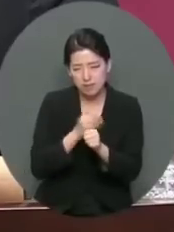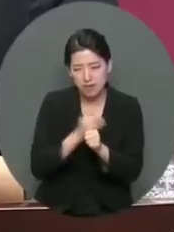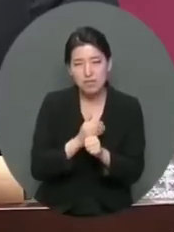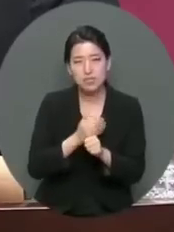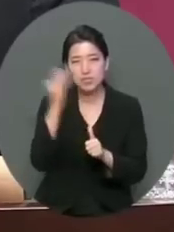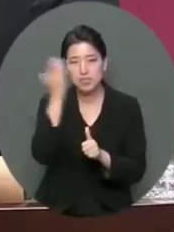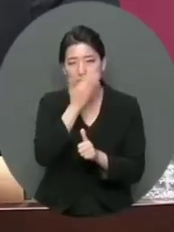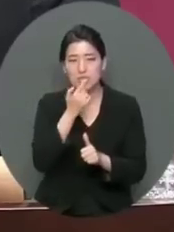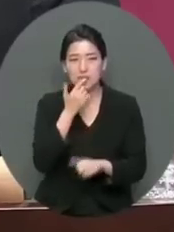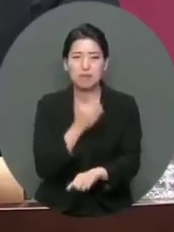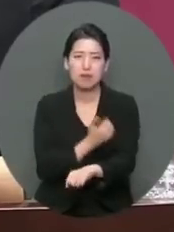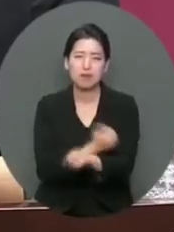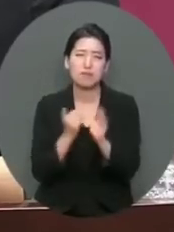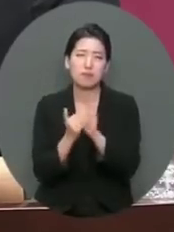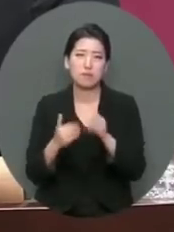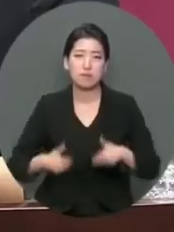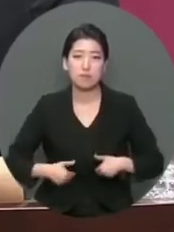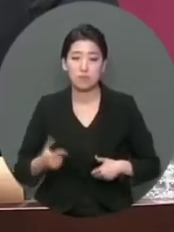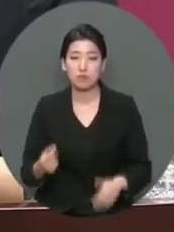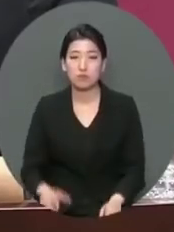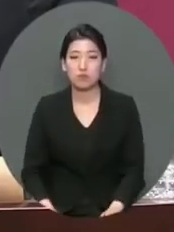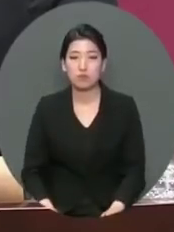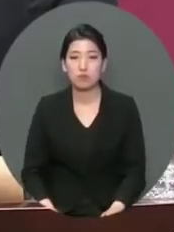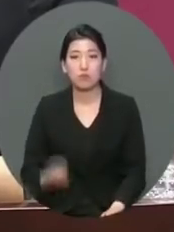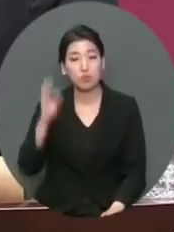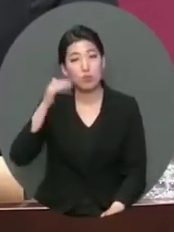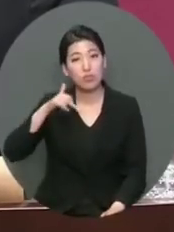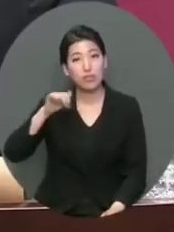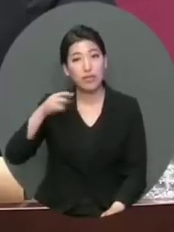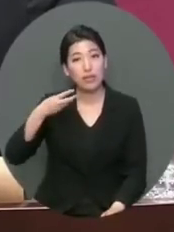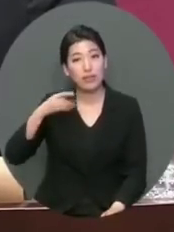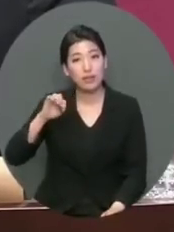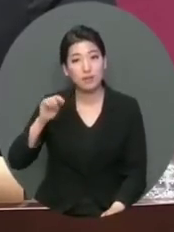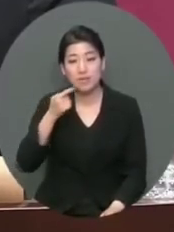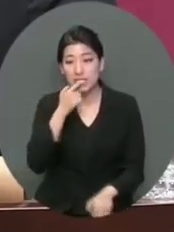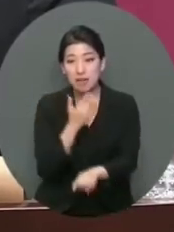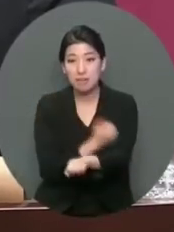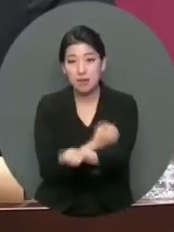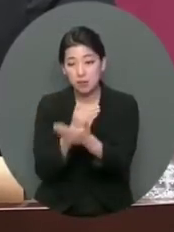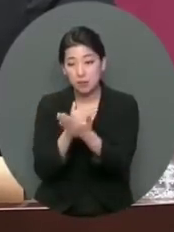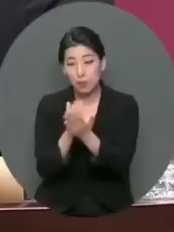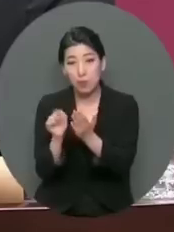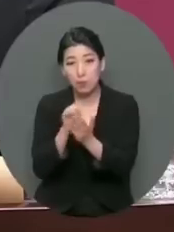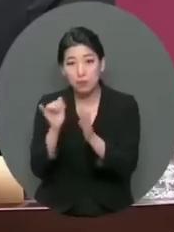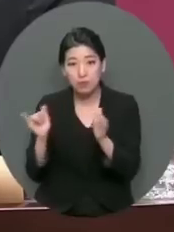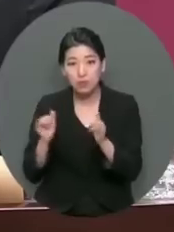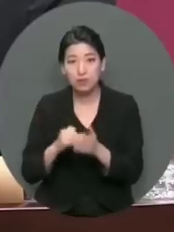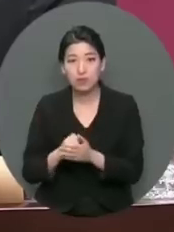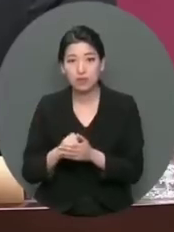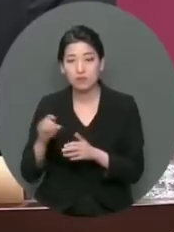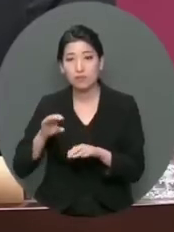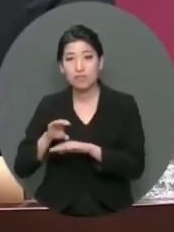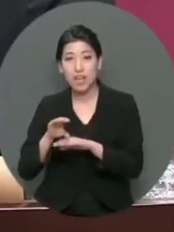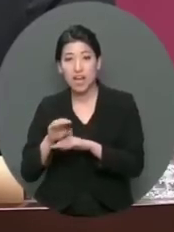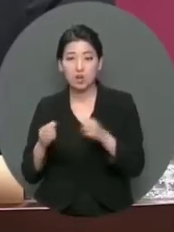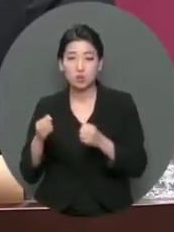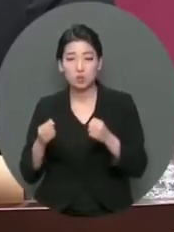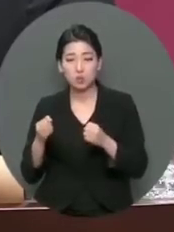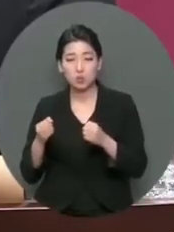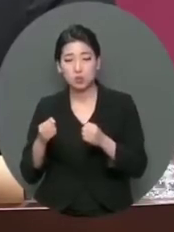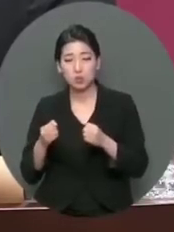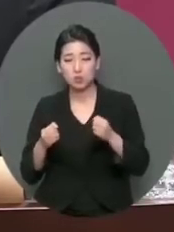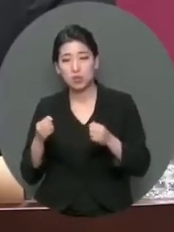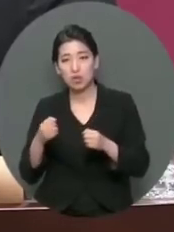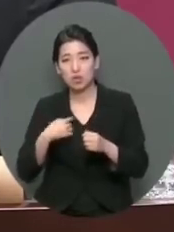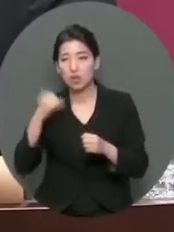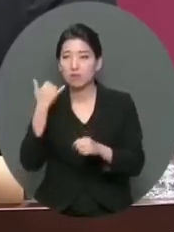굉장히 중요한 문제라고 생각합니다. 그런데 최근 케타민 등 7종의 마약을 한 롤스로이스 운전자가 행인을 들이받아 뇌사 상태에 이르게